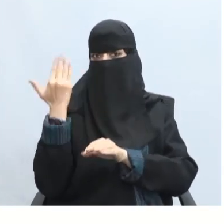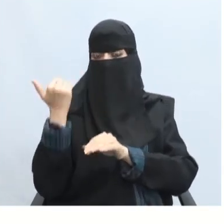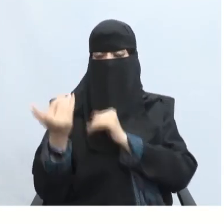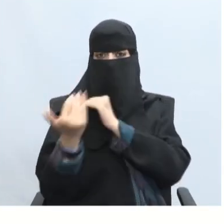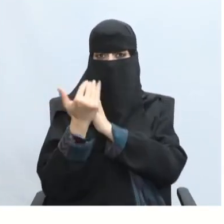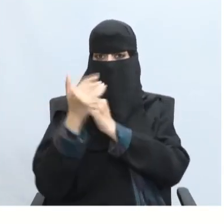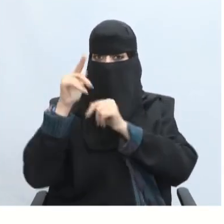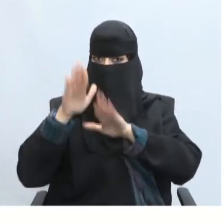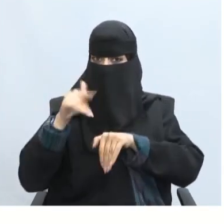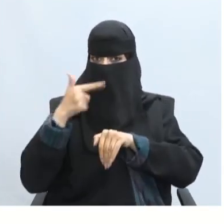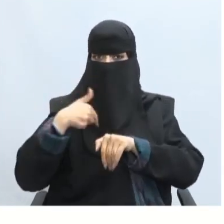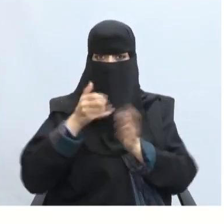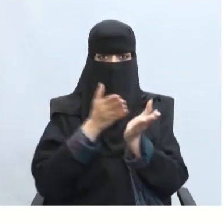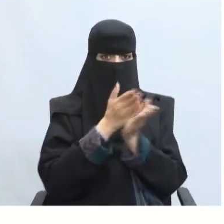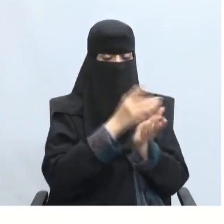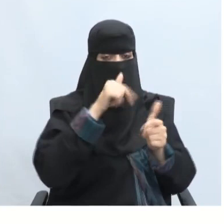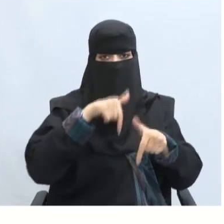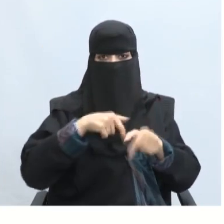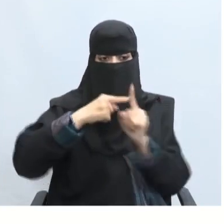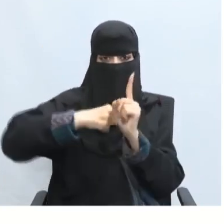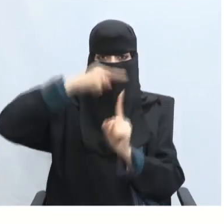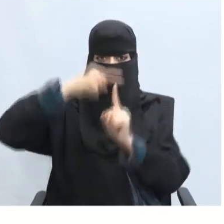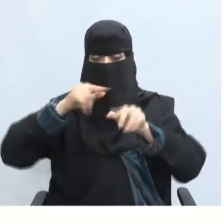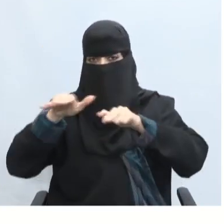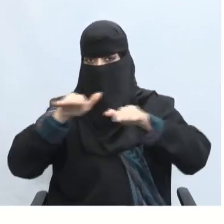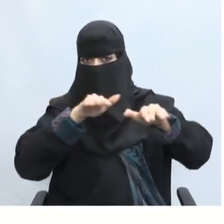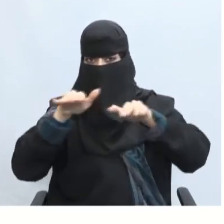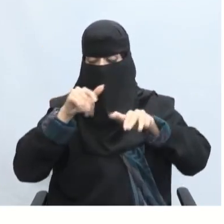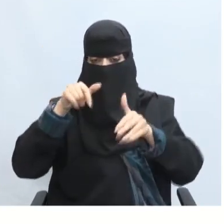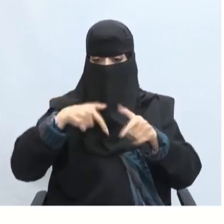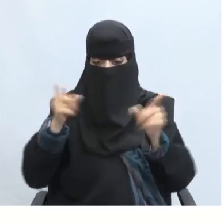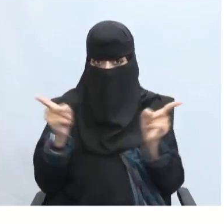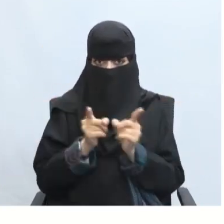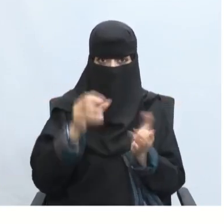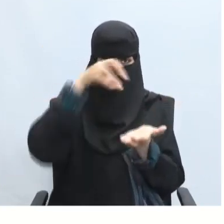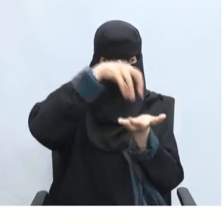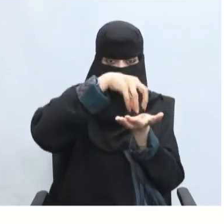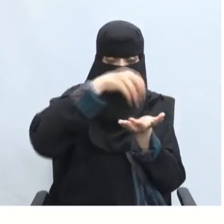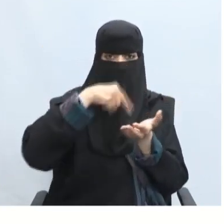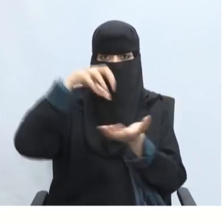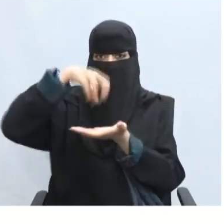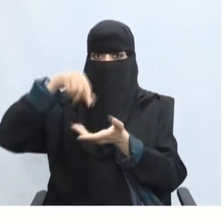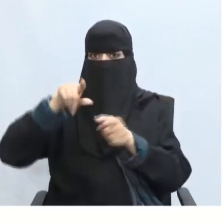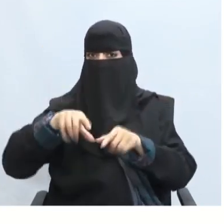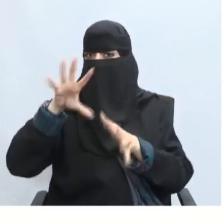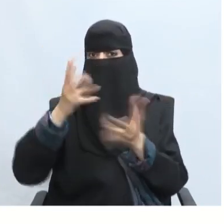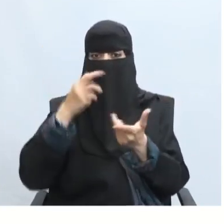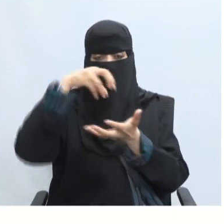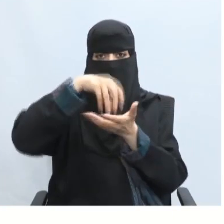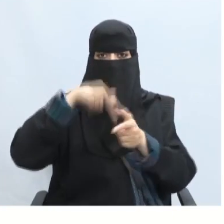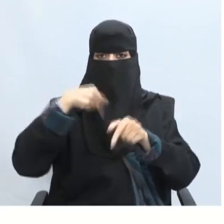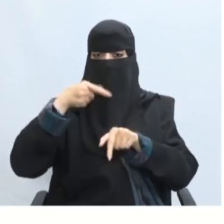تطرقنا الى قياس الزلازل وتحديد اماكنها في الاهداف ذكرنا بان تقارن او ت